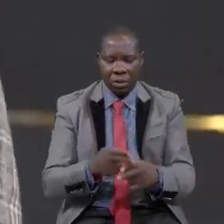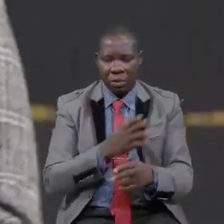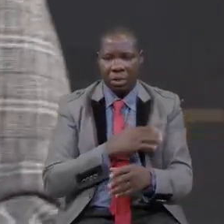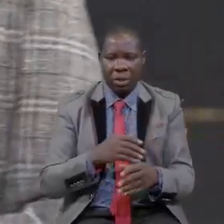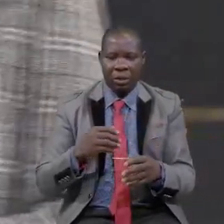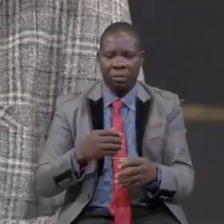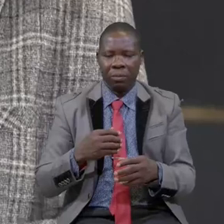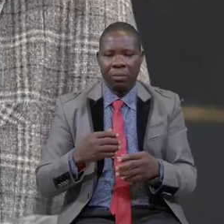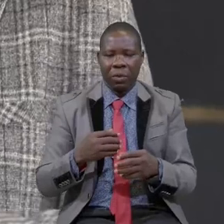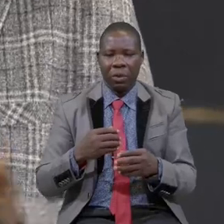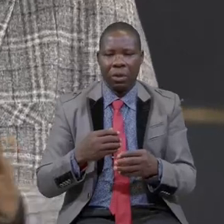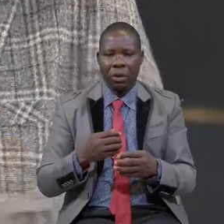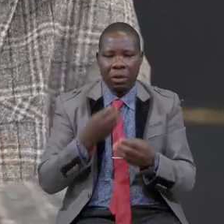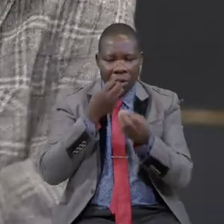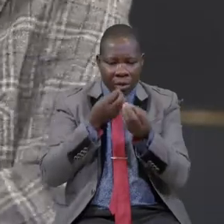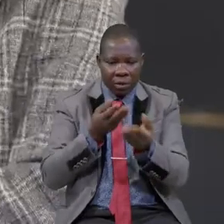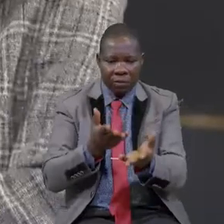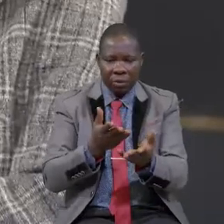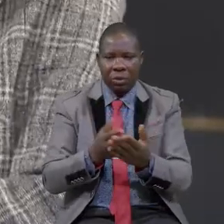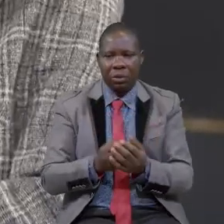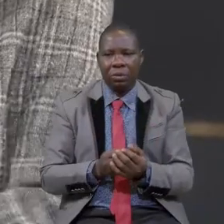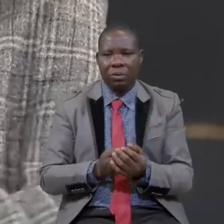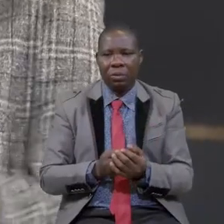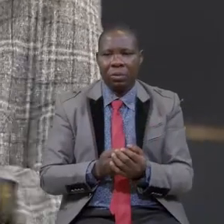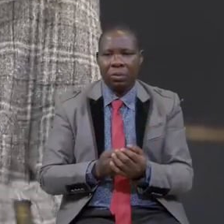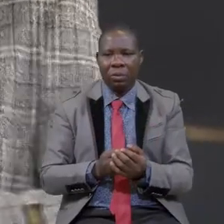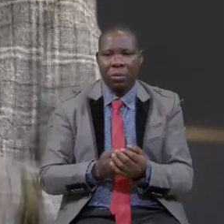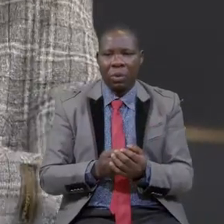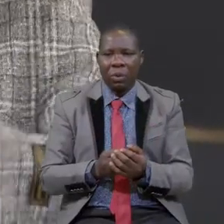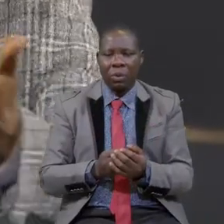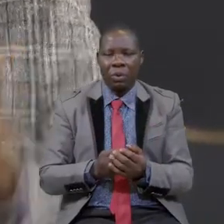bénisse. Vous qui êtes en ligne, nous allons vous